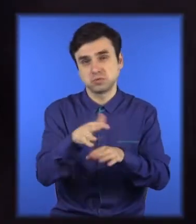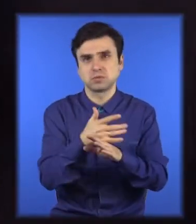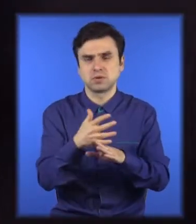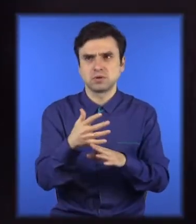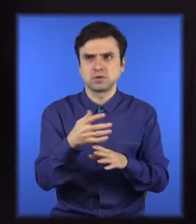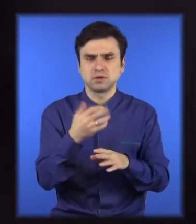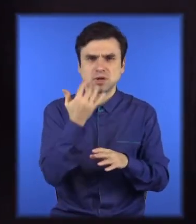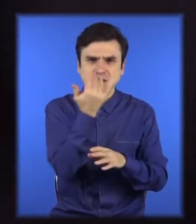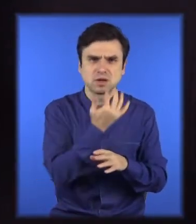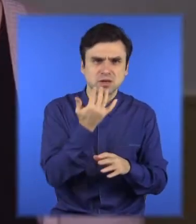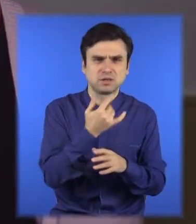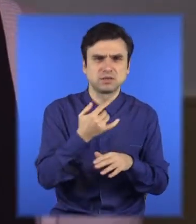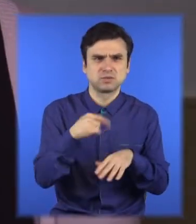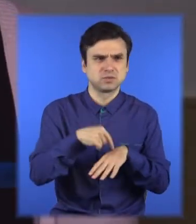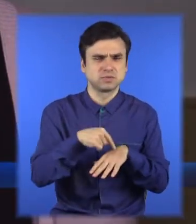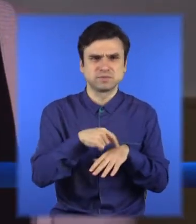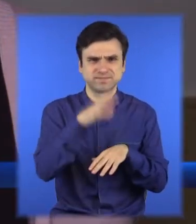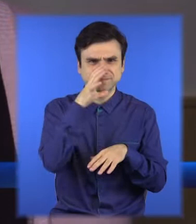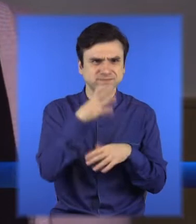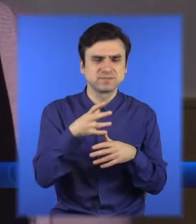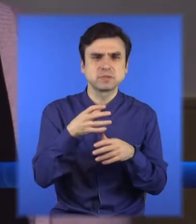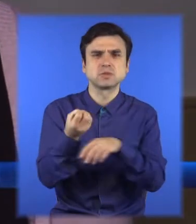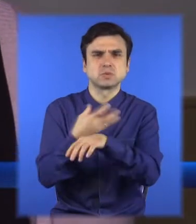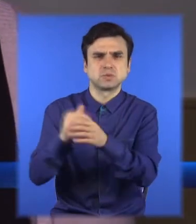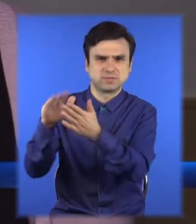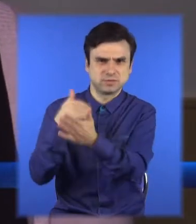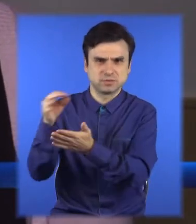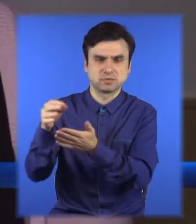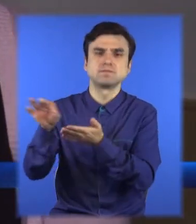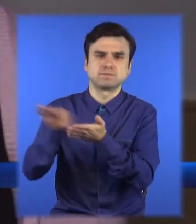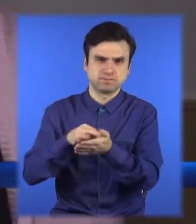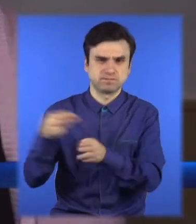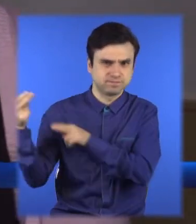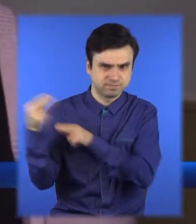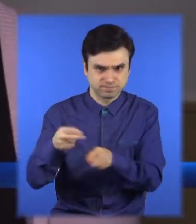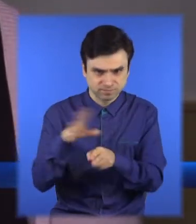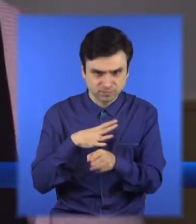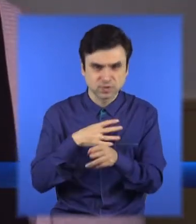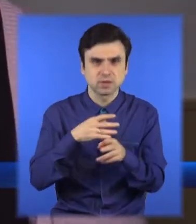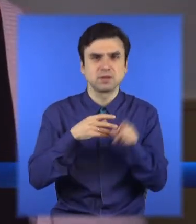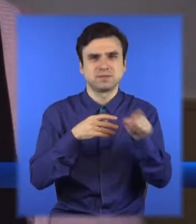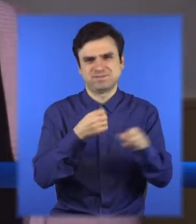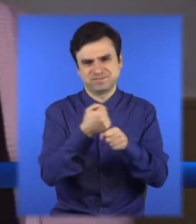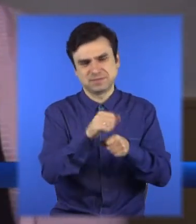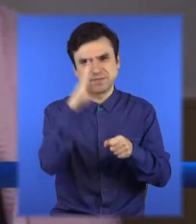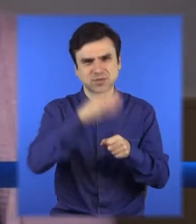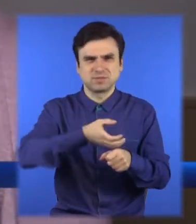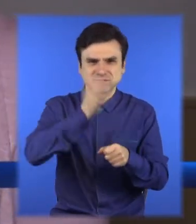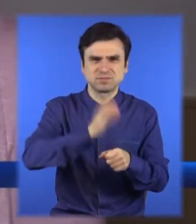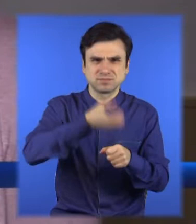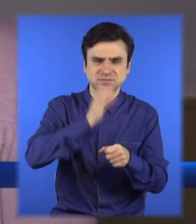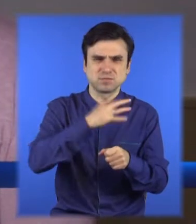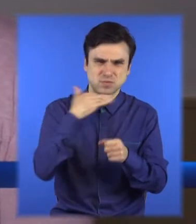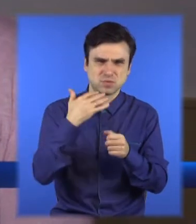смак. Викликала швидку допомогу. Швидка допомога приїхала. Вони промили дітям шлунки